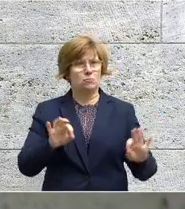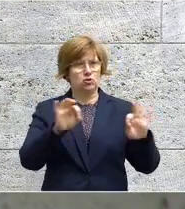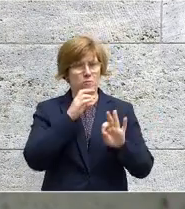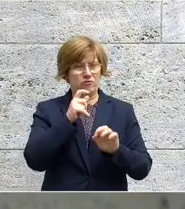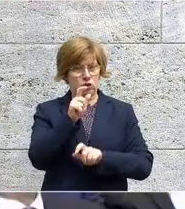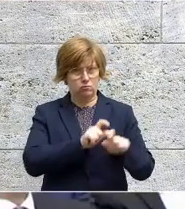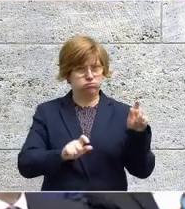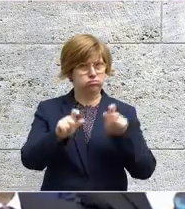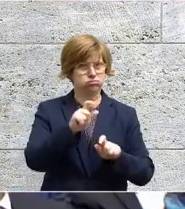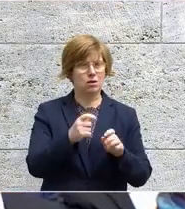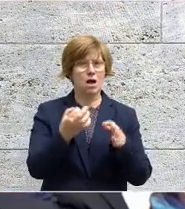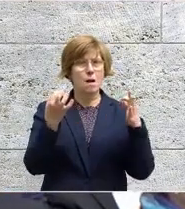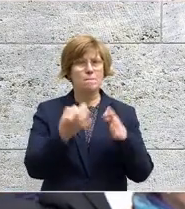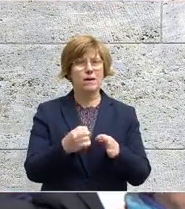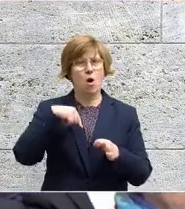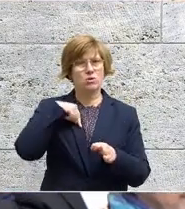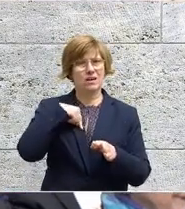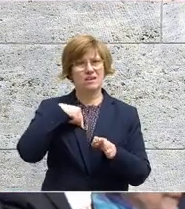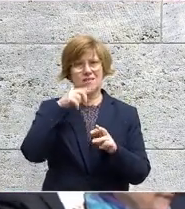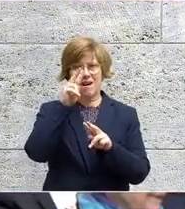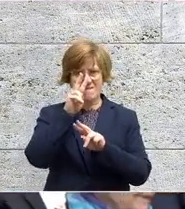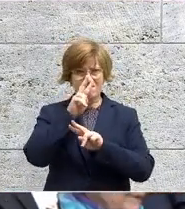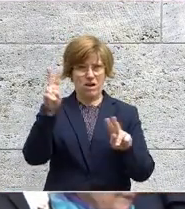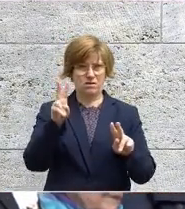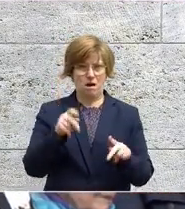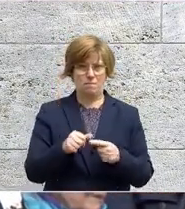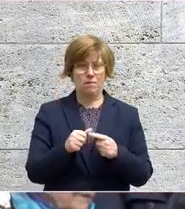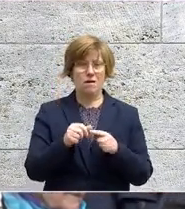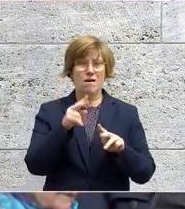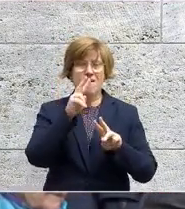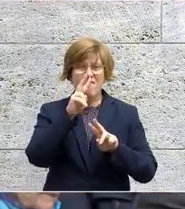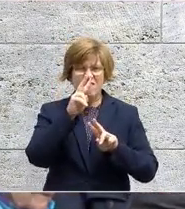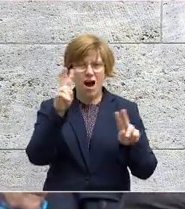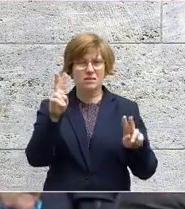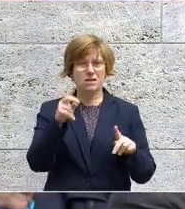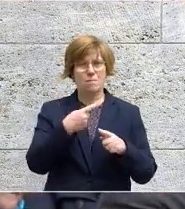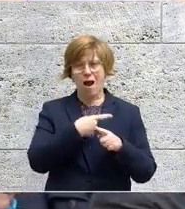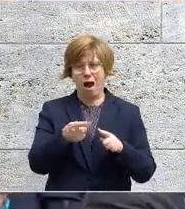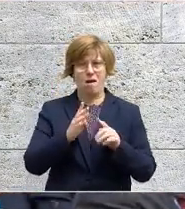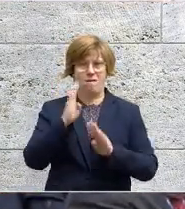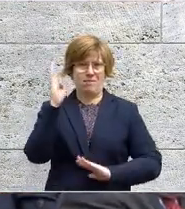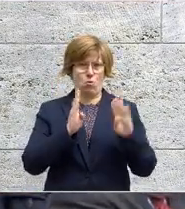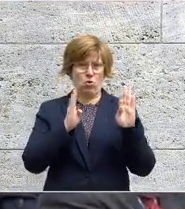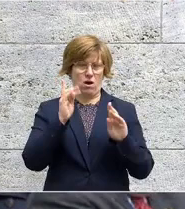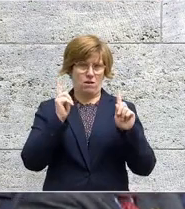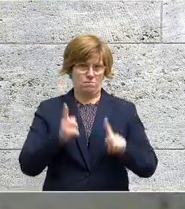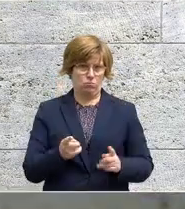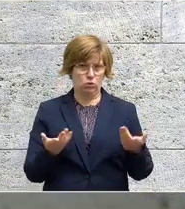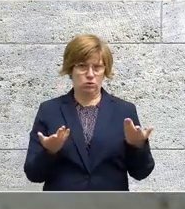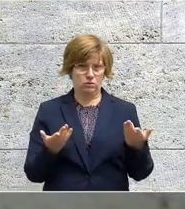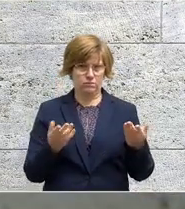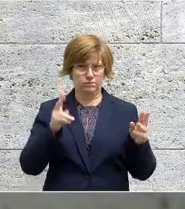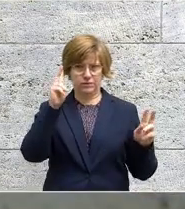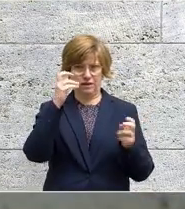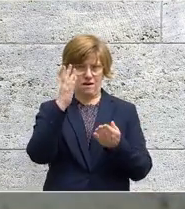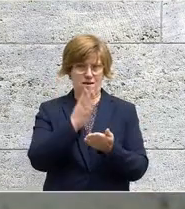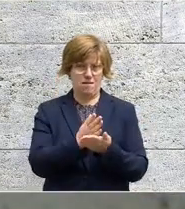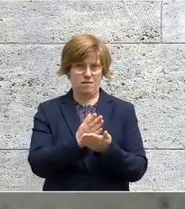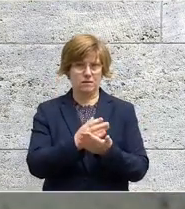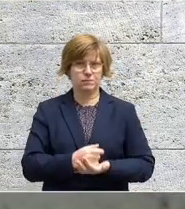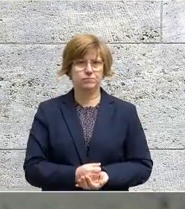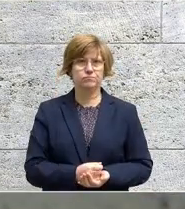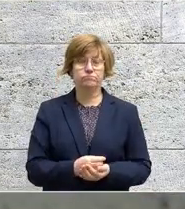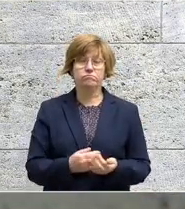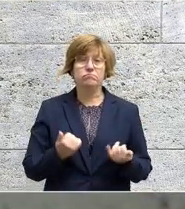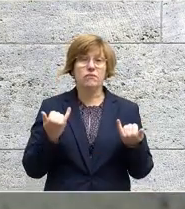will, dann verlangt das von uns Wachsamkeit, die Wachsamkeit aller Demokraten. Zitat Ende.